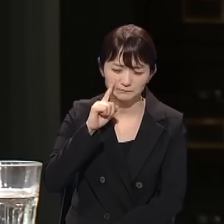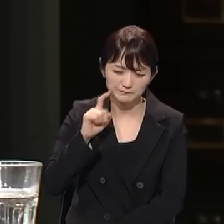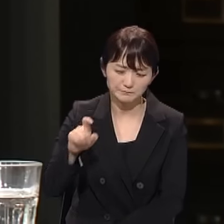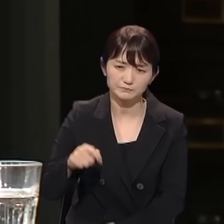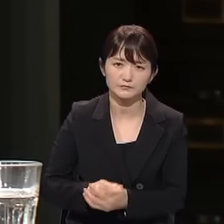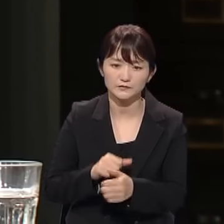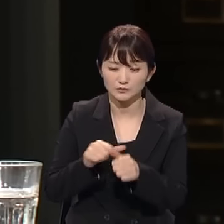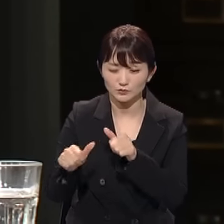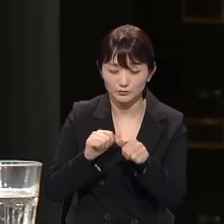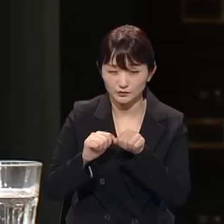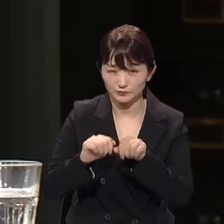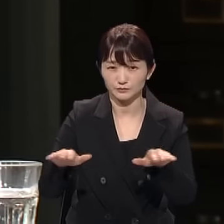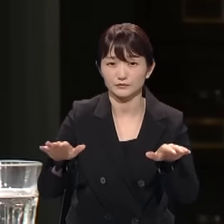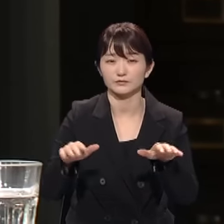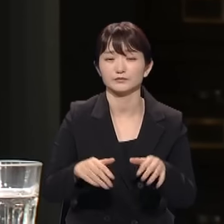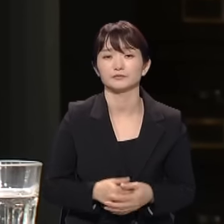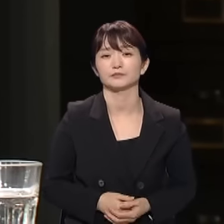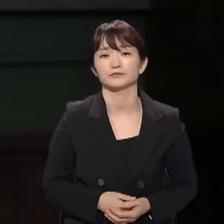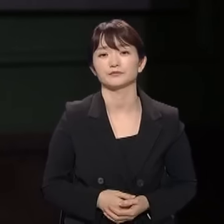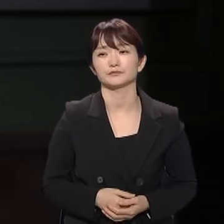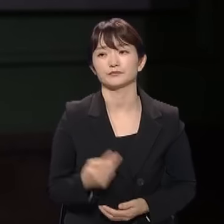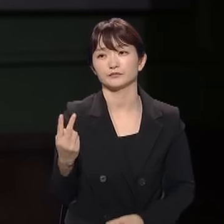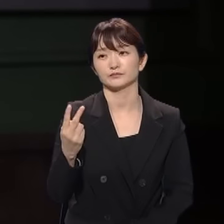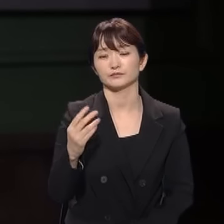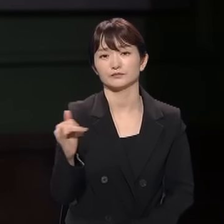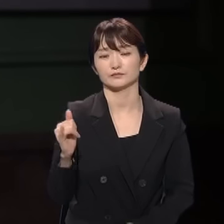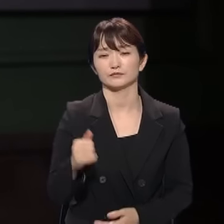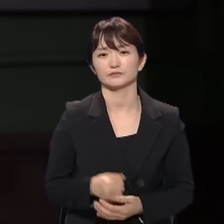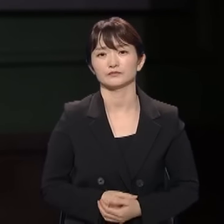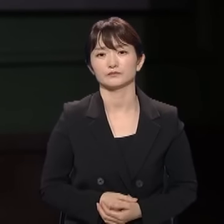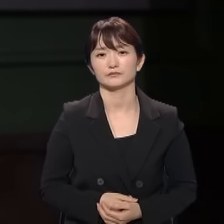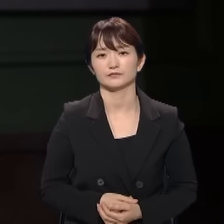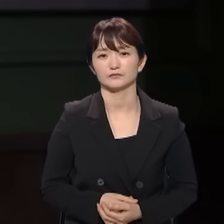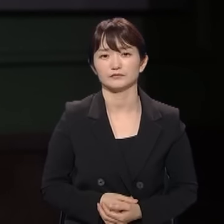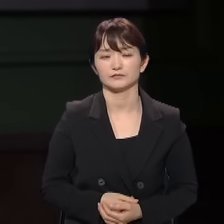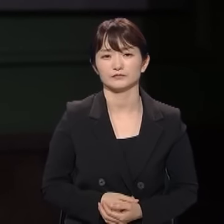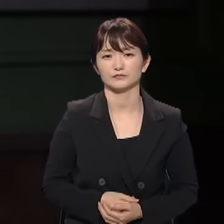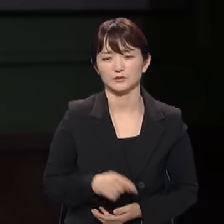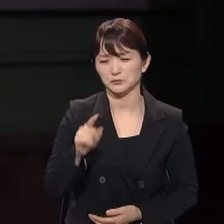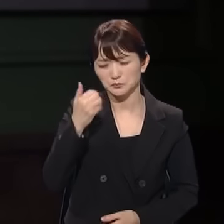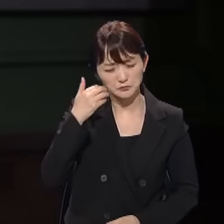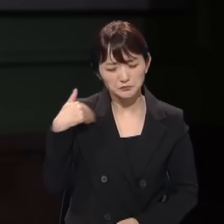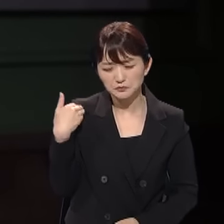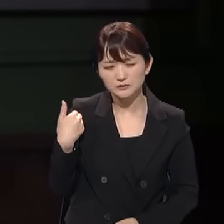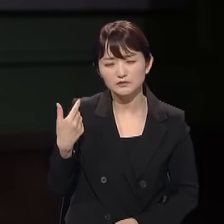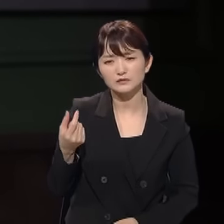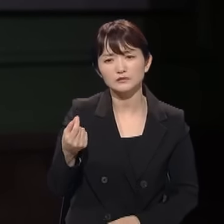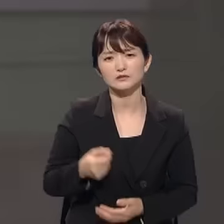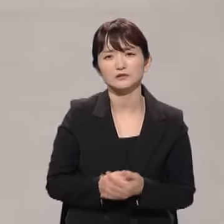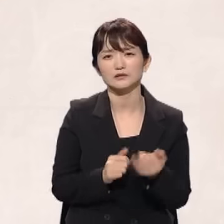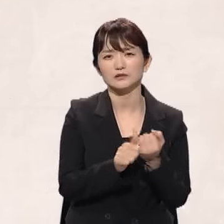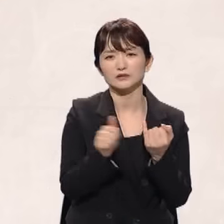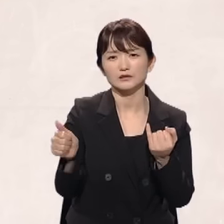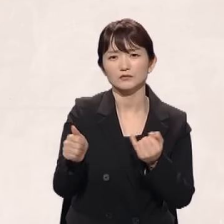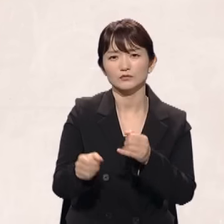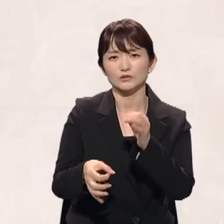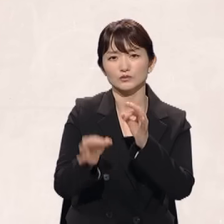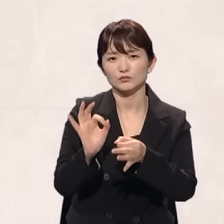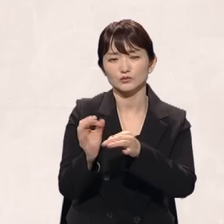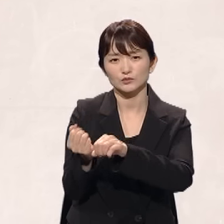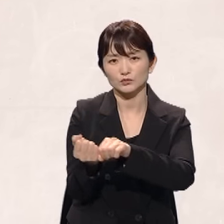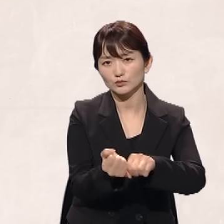소문이 들려왔다는 거죠? 맞습니다. 이 두 사람 등장 밑이 어둡다고 생각을 했던 건지 남편과 프로골퍼는 집 앞 5분 거리에